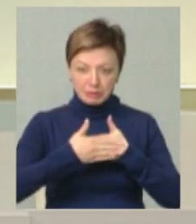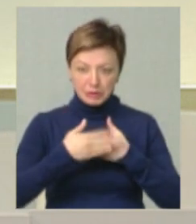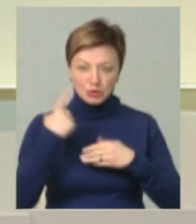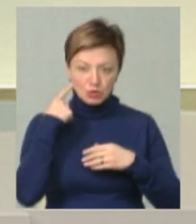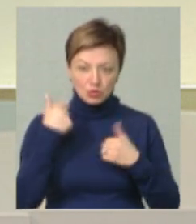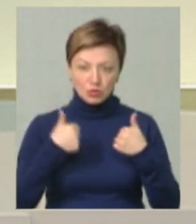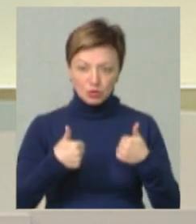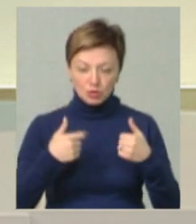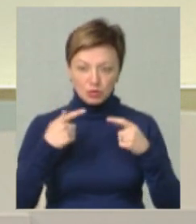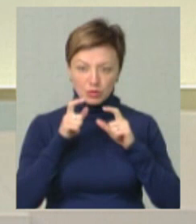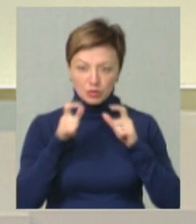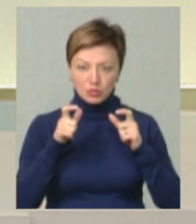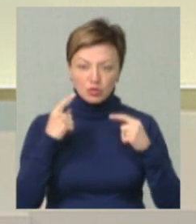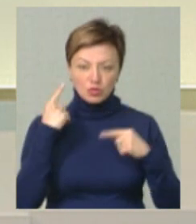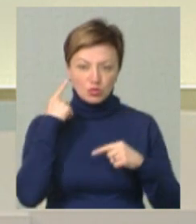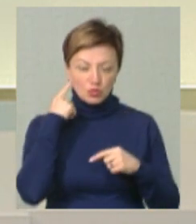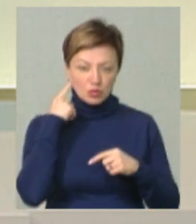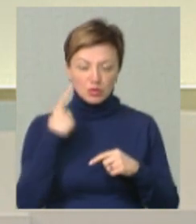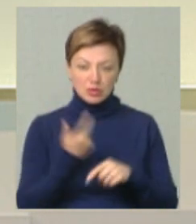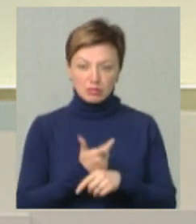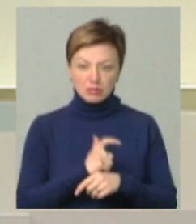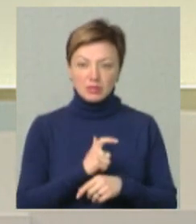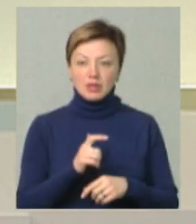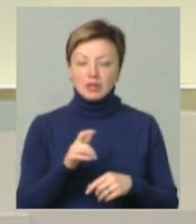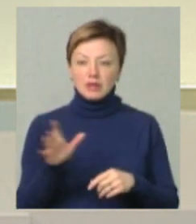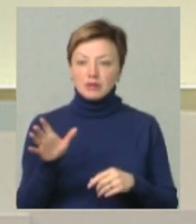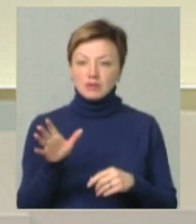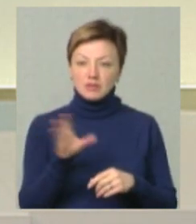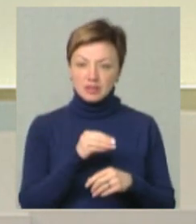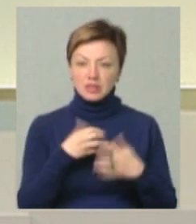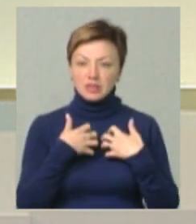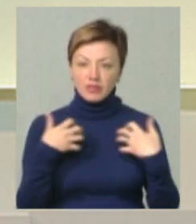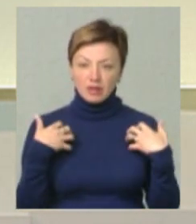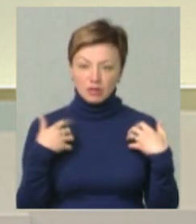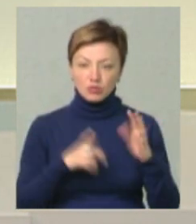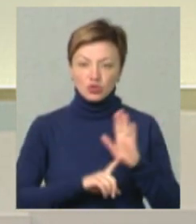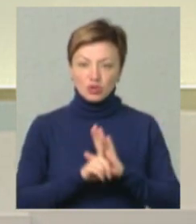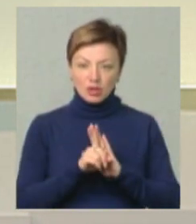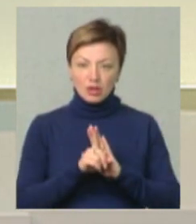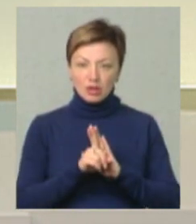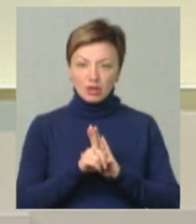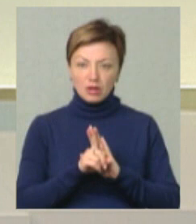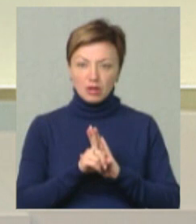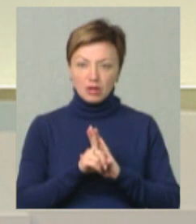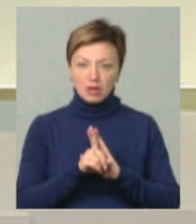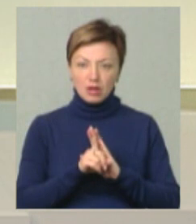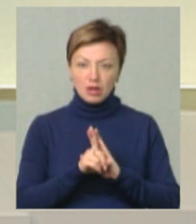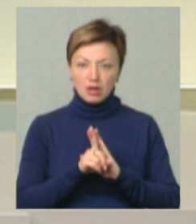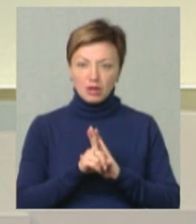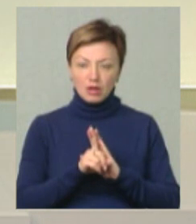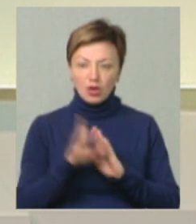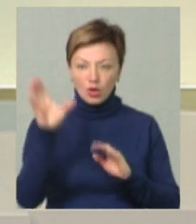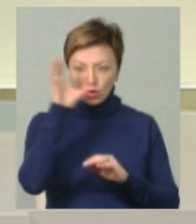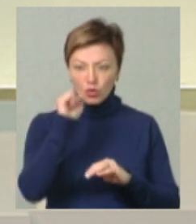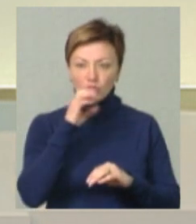вже дуже громко чути їх сюди, то от всі, в основному, хижаки починають, як от кажуть,